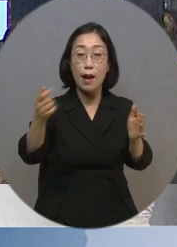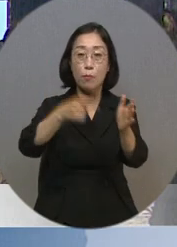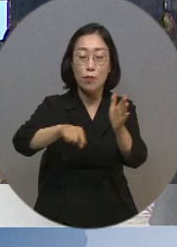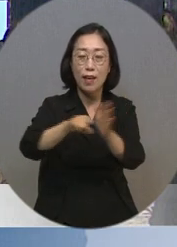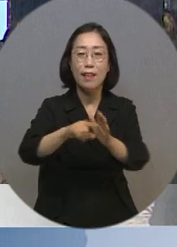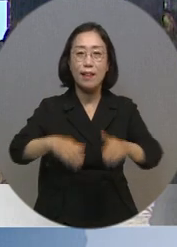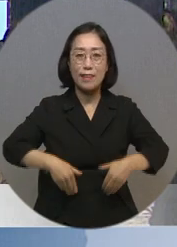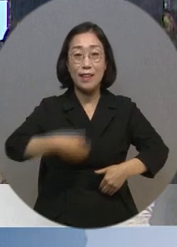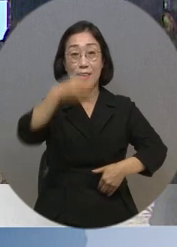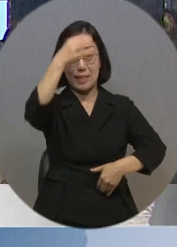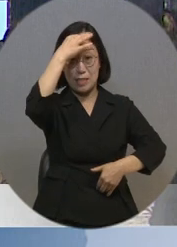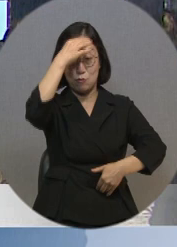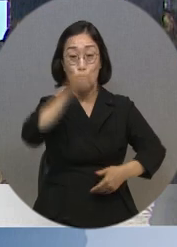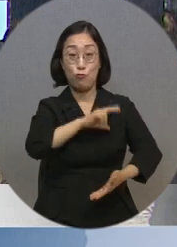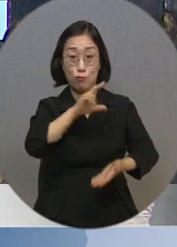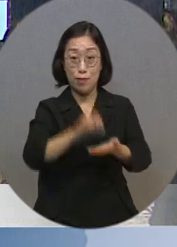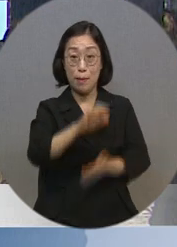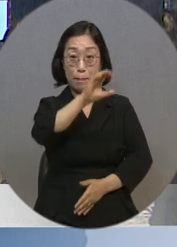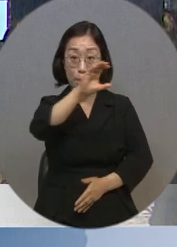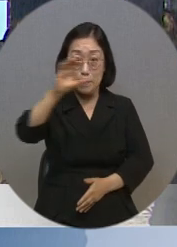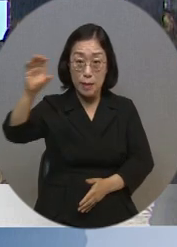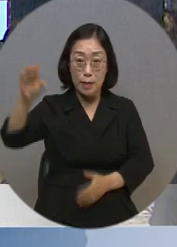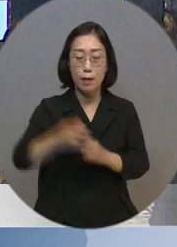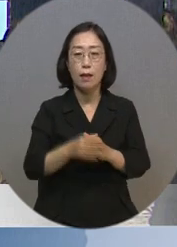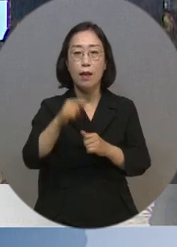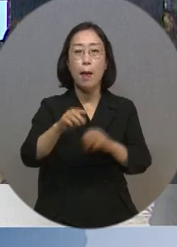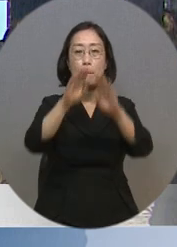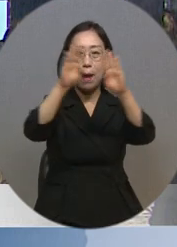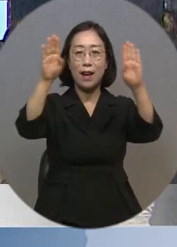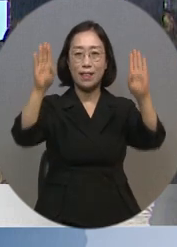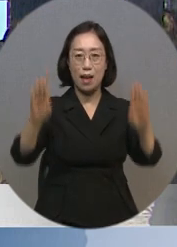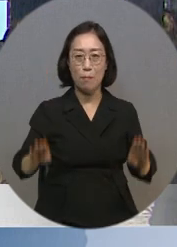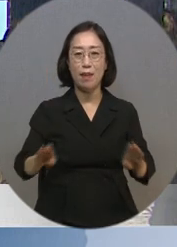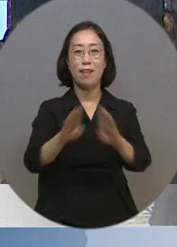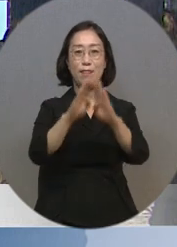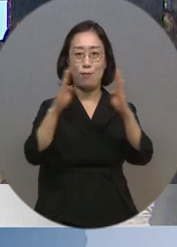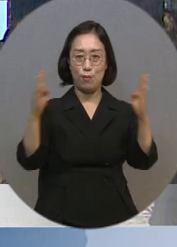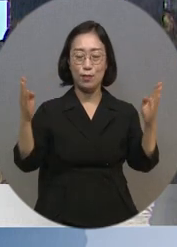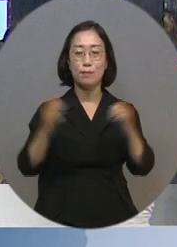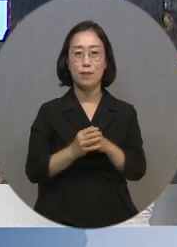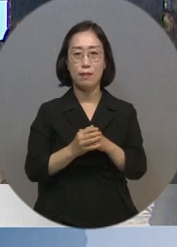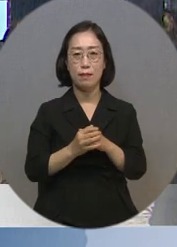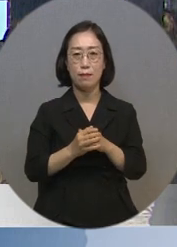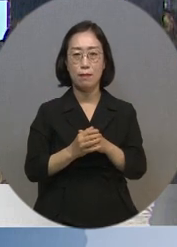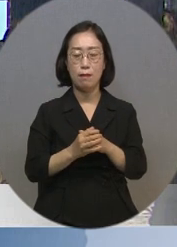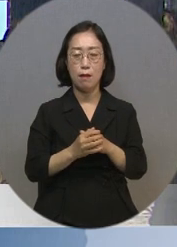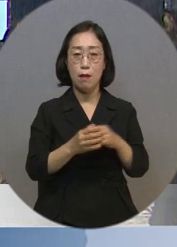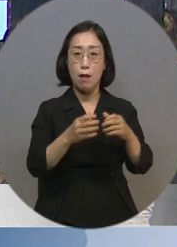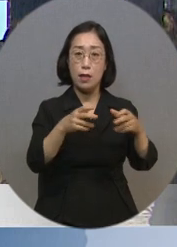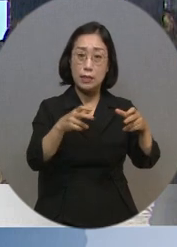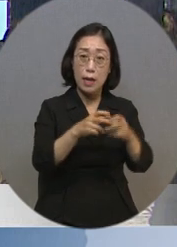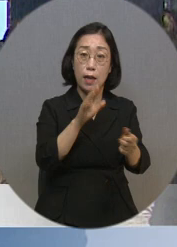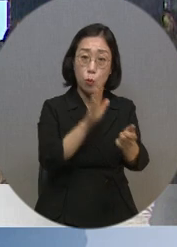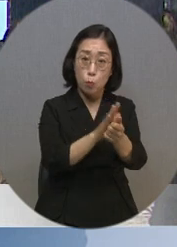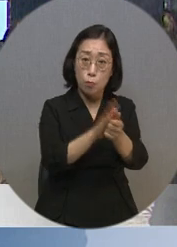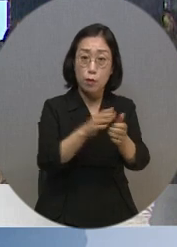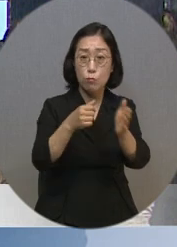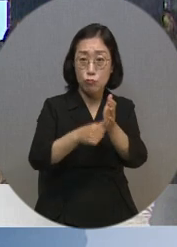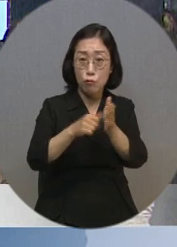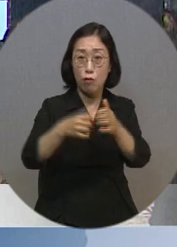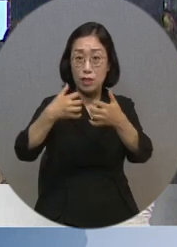따뜻한 기술이라는 주제로 대한민국 보조공학기기 박람회가 열렸습니다. 보조공학기기 산업이 장애인